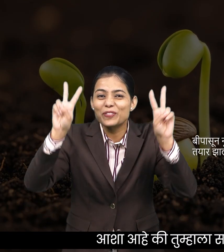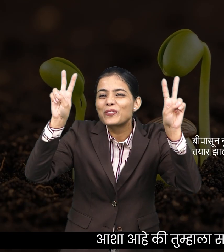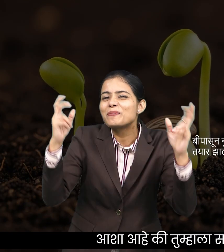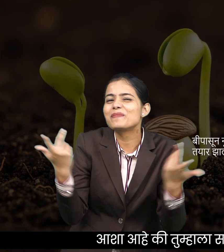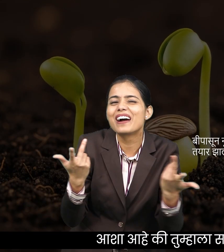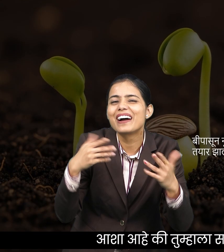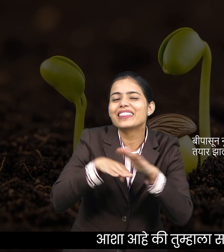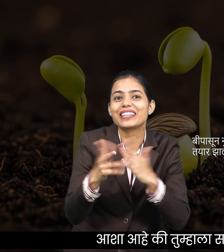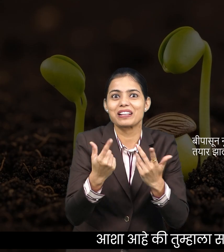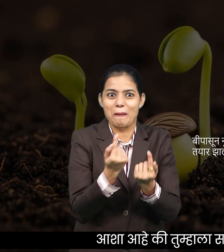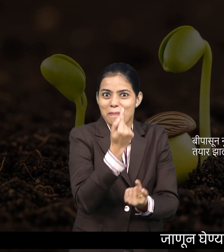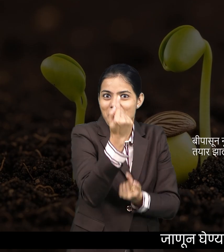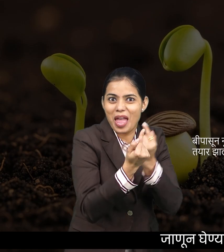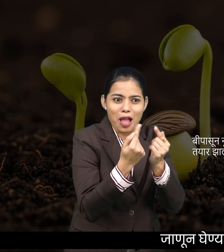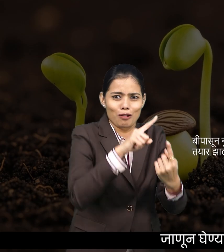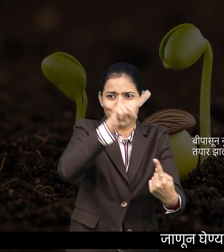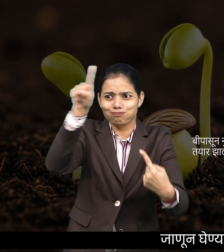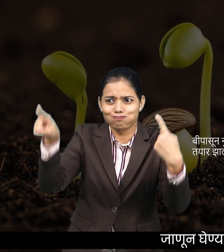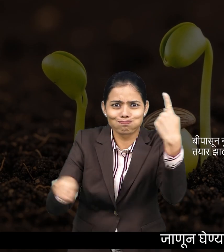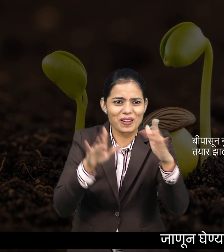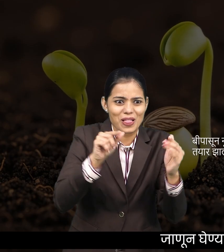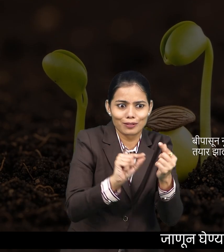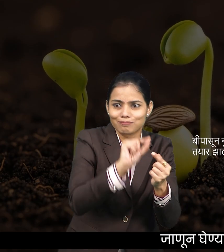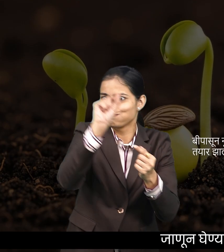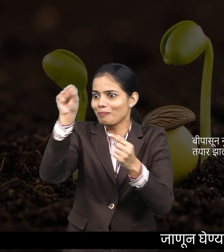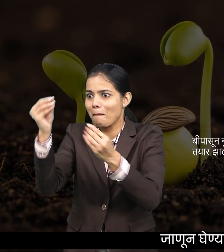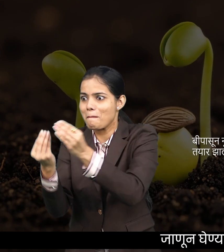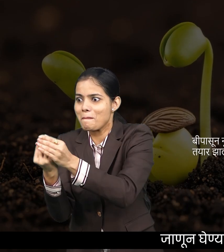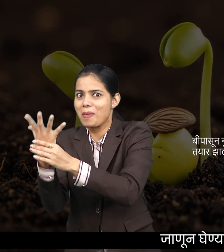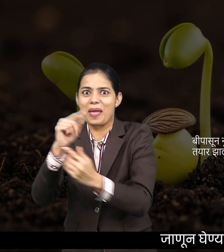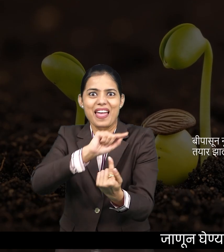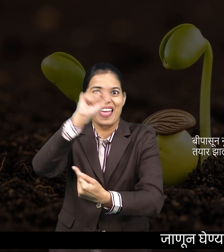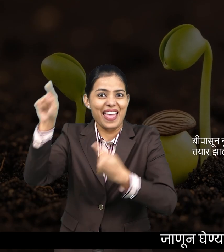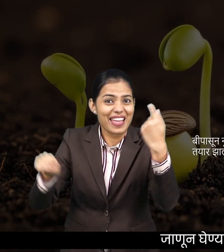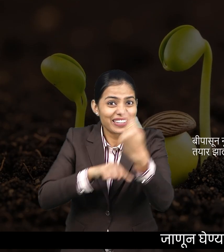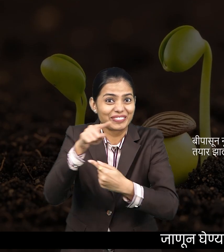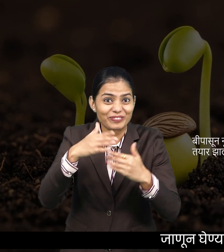वनस्पतींच्या जीवनचक्राबद्दल जाणून घेण्यास आनंद झाला असेल.